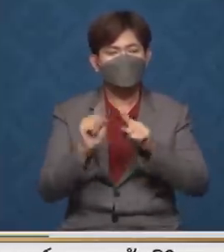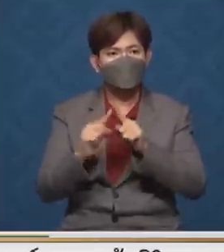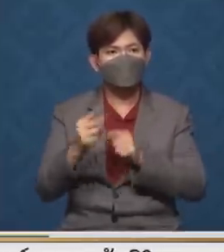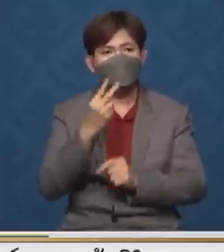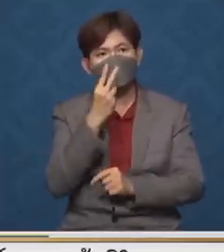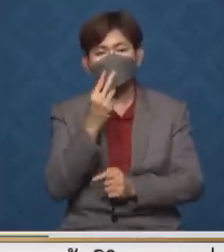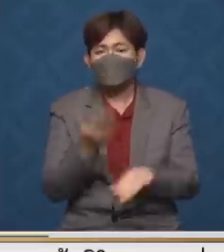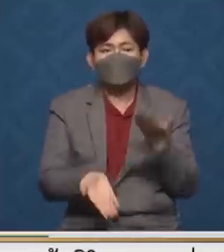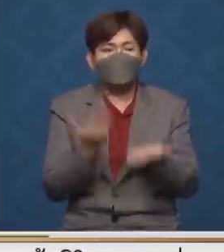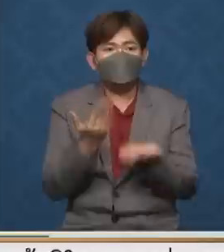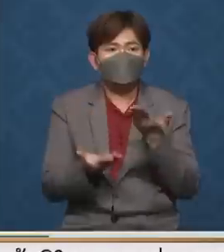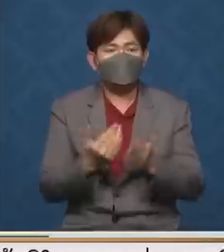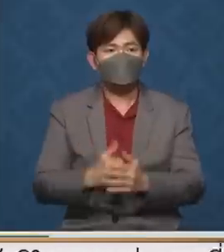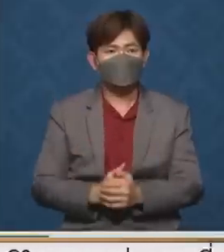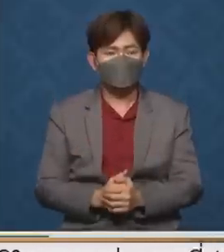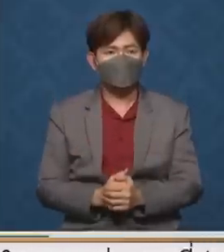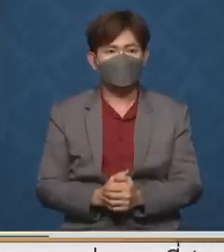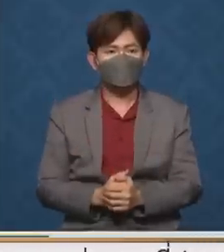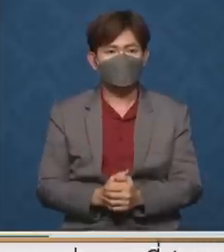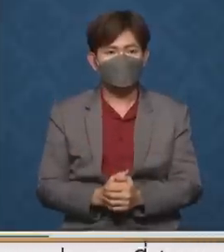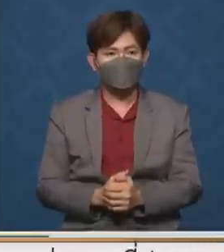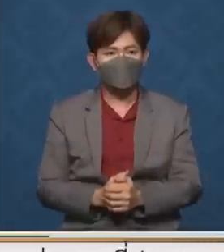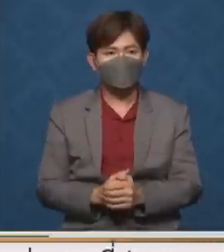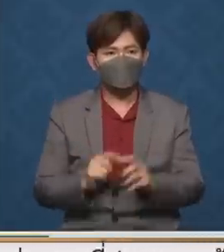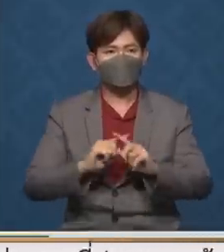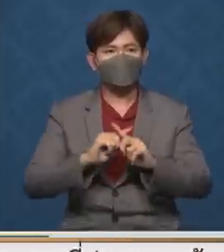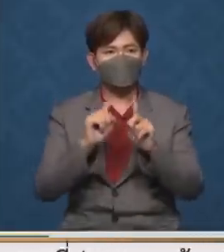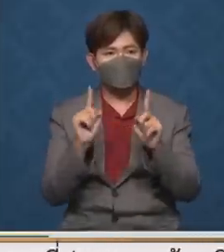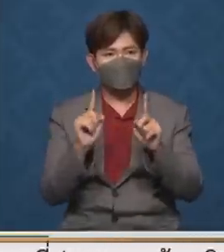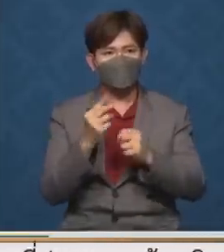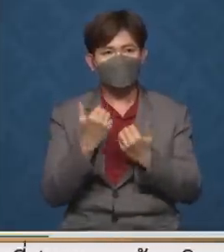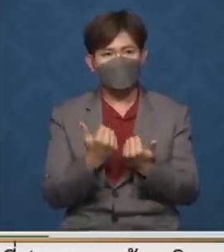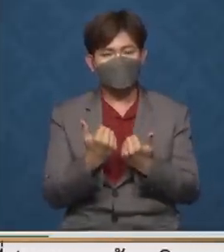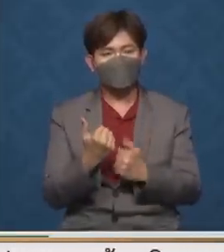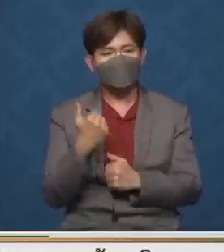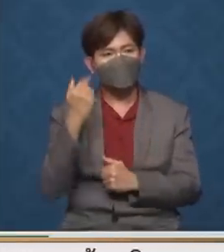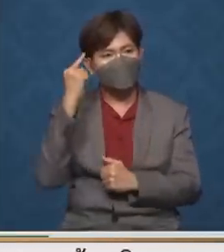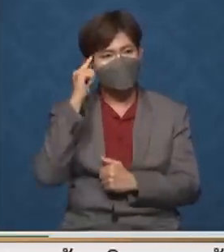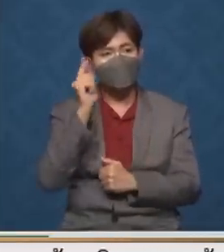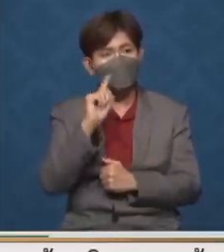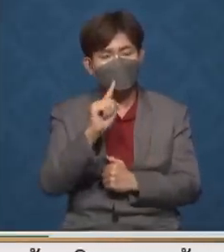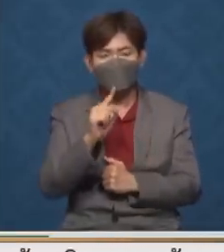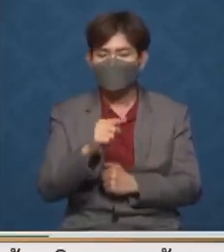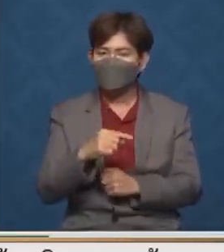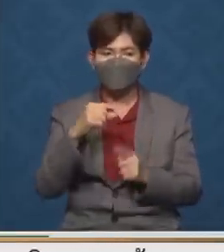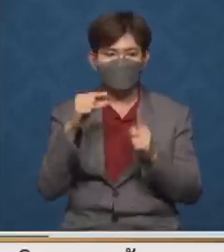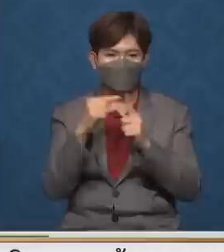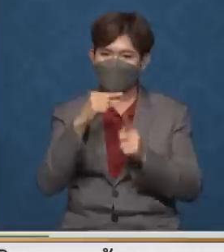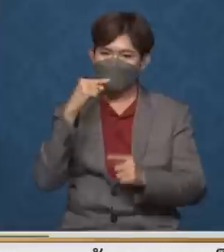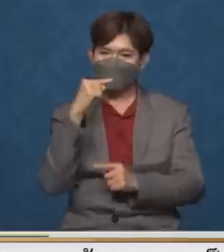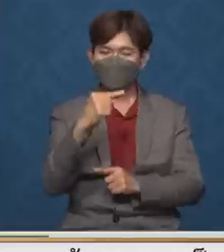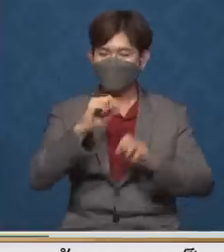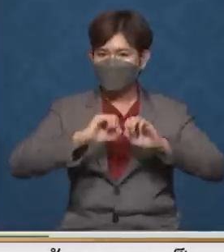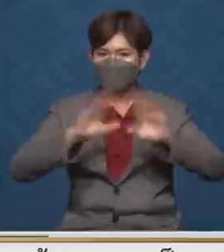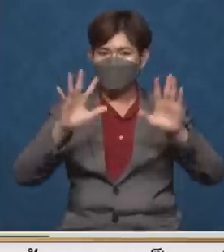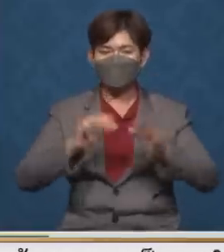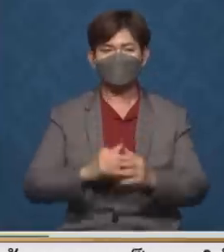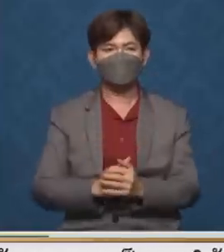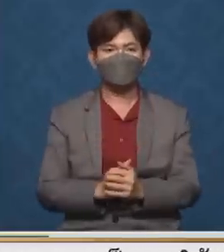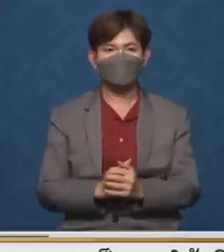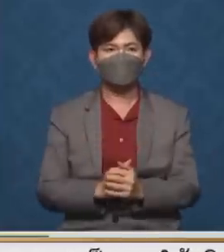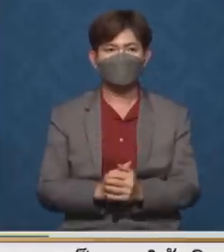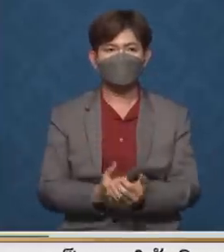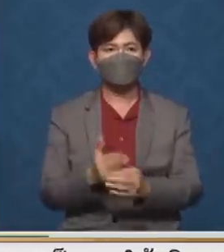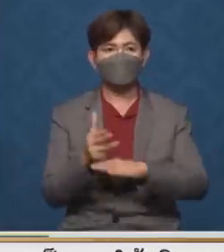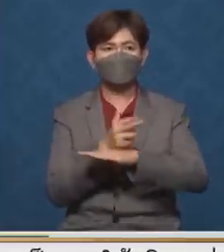นก็สุดทายแ่่วันนี้เป็การเผค newเชดเง darf speedอย่างชัดเจนต่ไปครับ นอกเหนือจาก